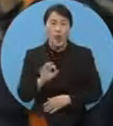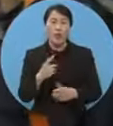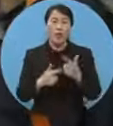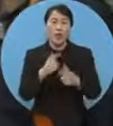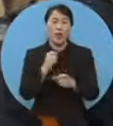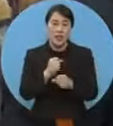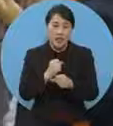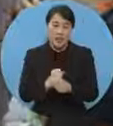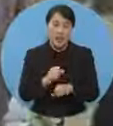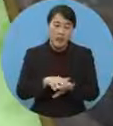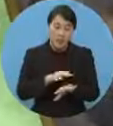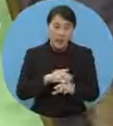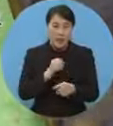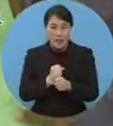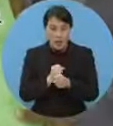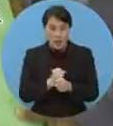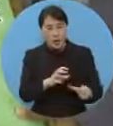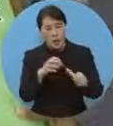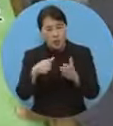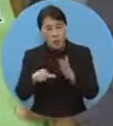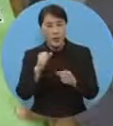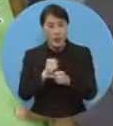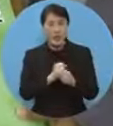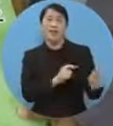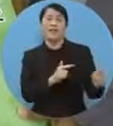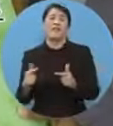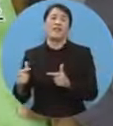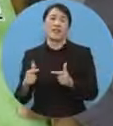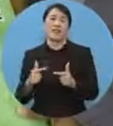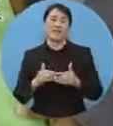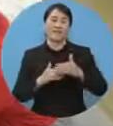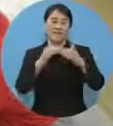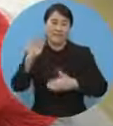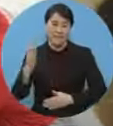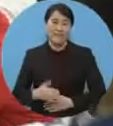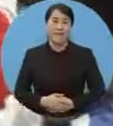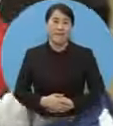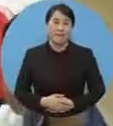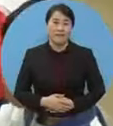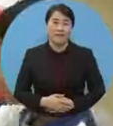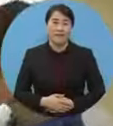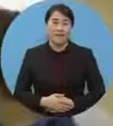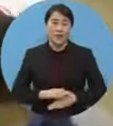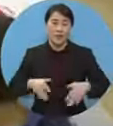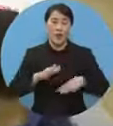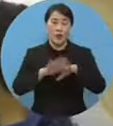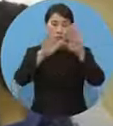가꾸기, 누에치기, 비단짜기, 누에 활용제품 만들기 등도 진행됩니다.